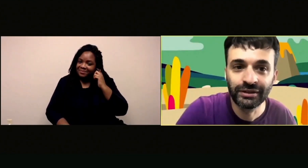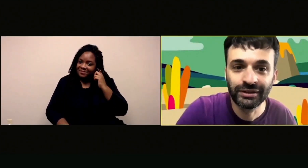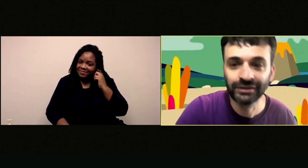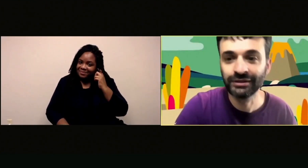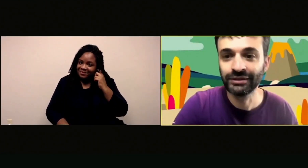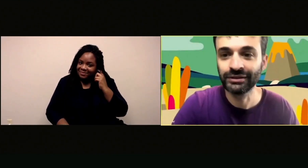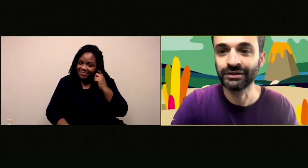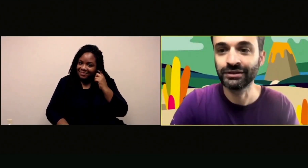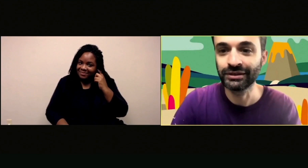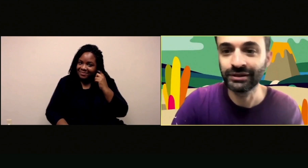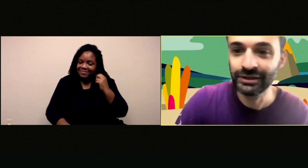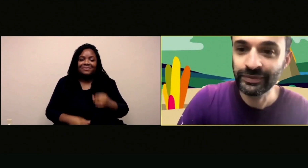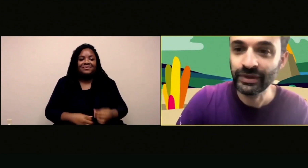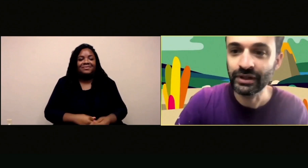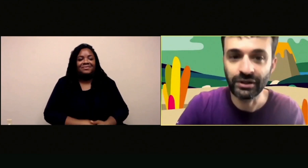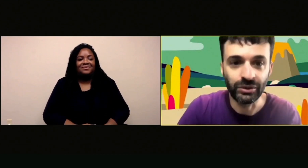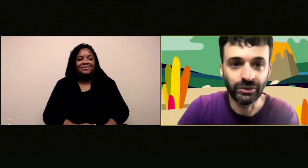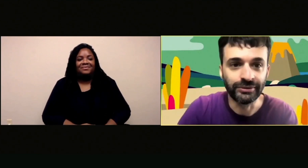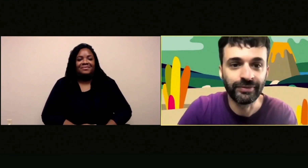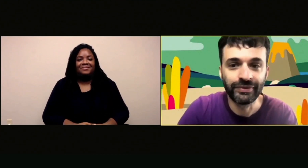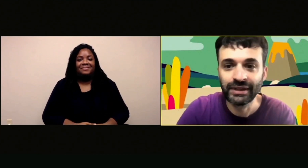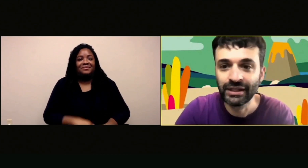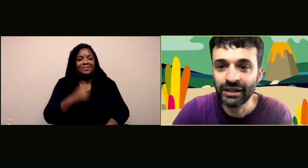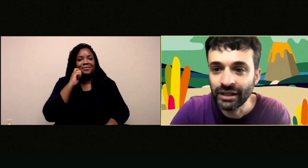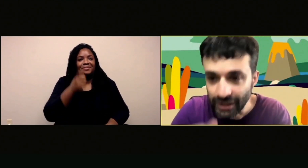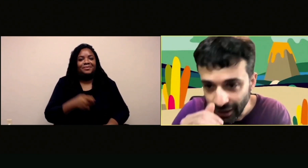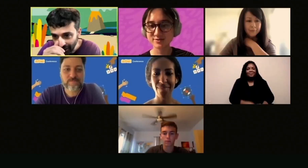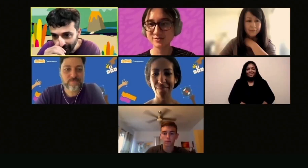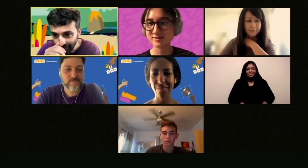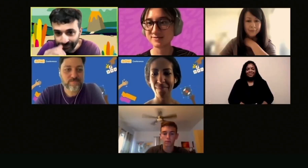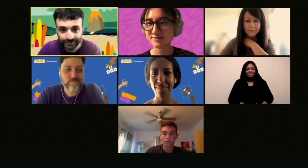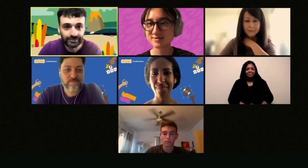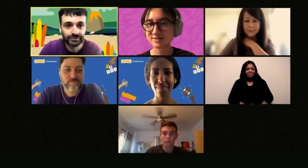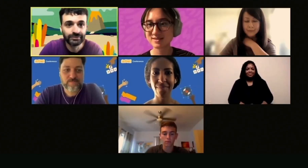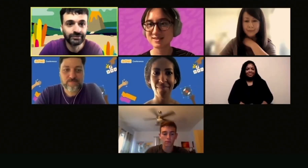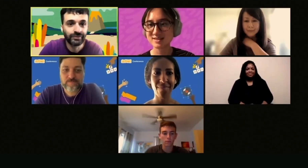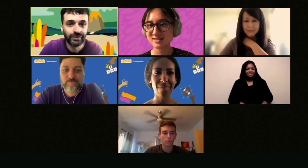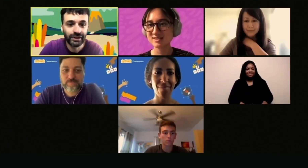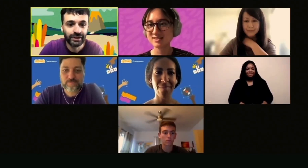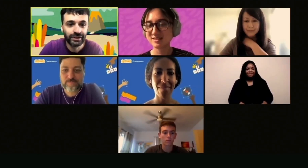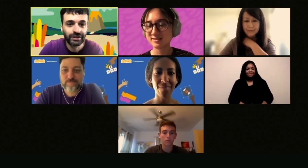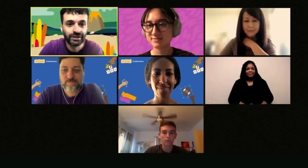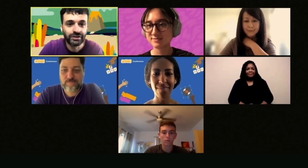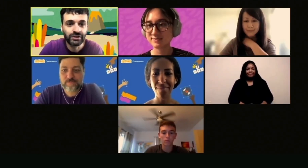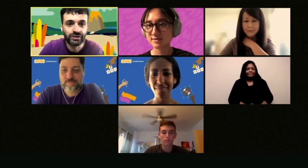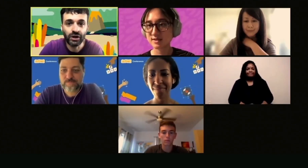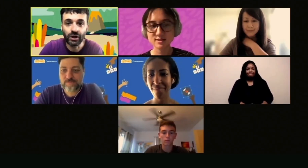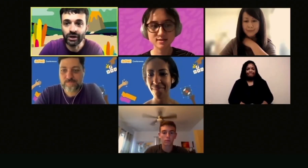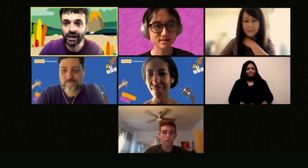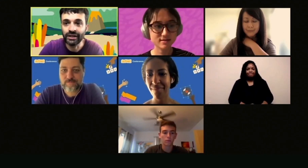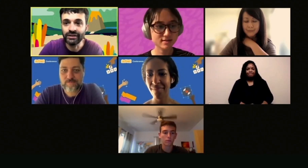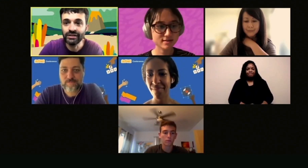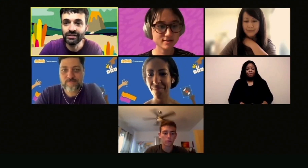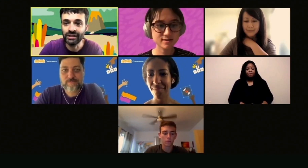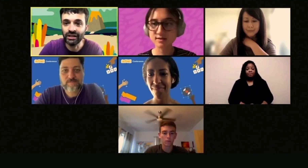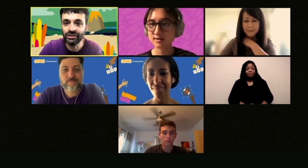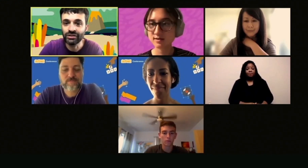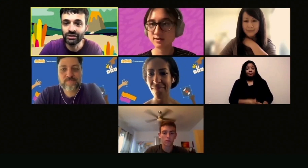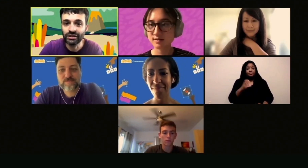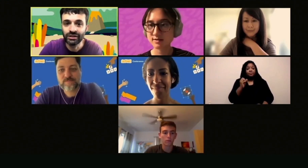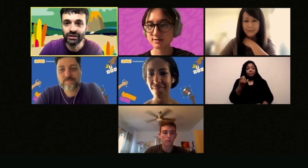一番最後のYouTubeっていうのは土のようなのかちょっとわかりませんが結構面白い例がありました